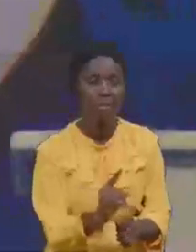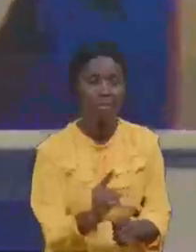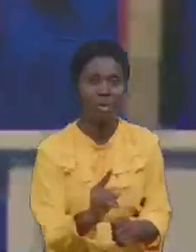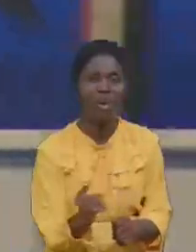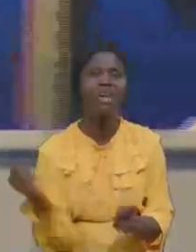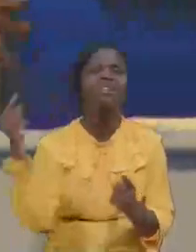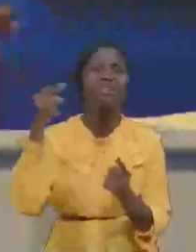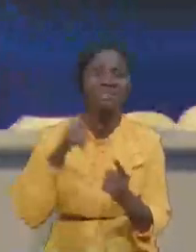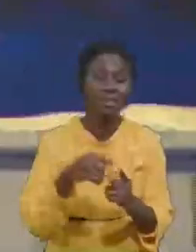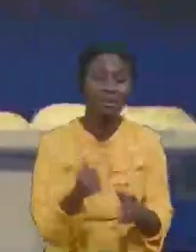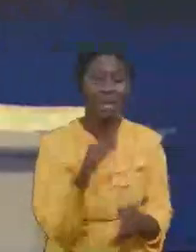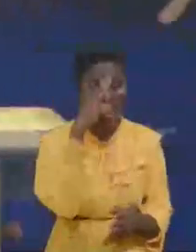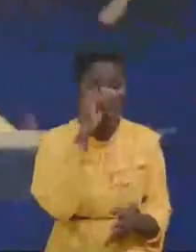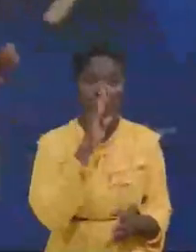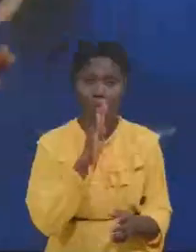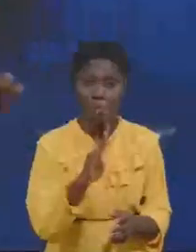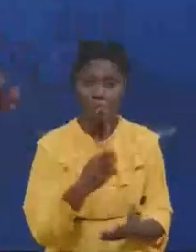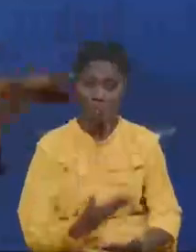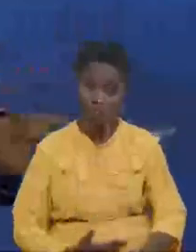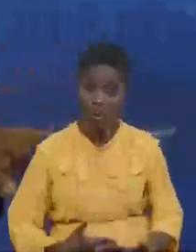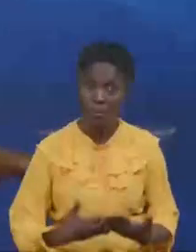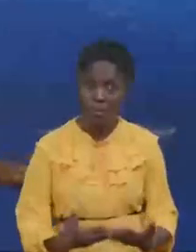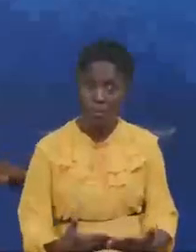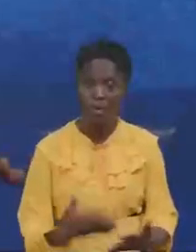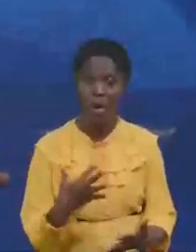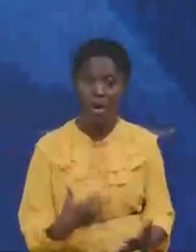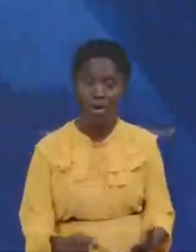un homme ne naît d'eau